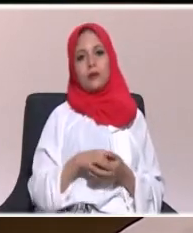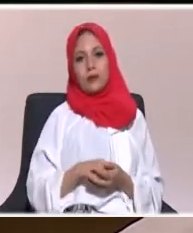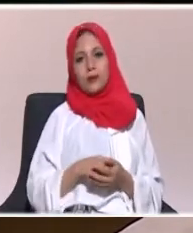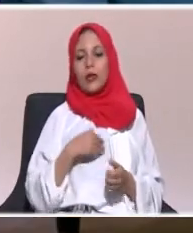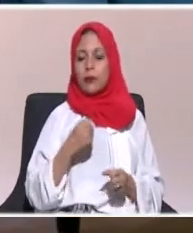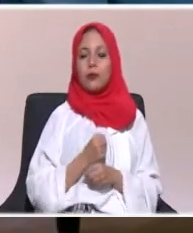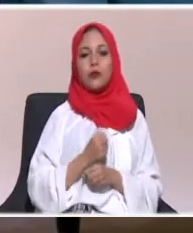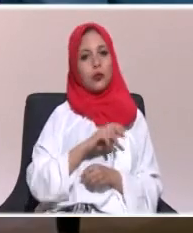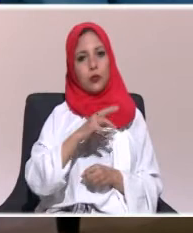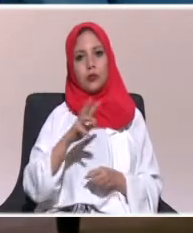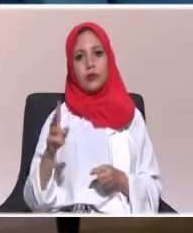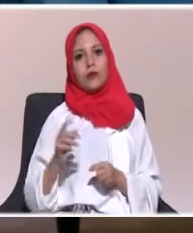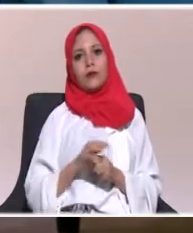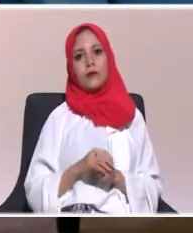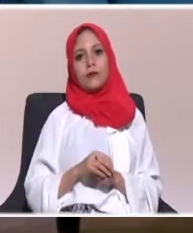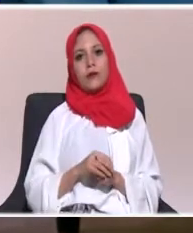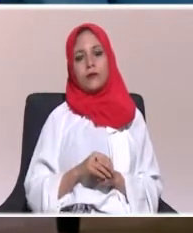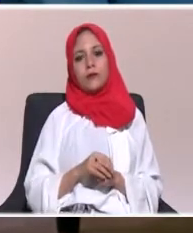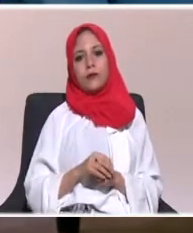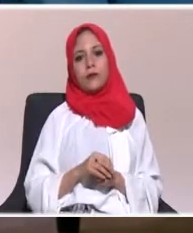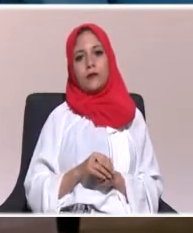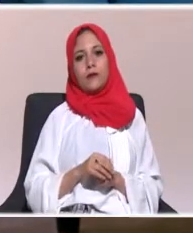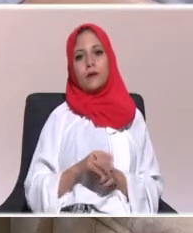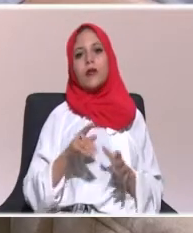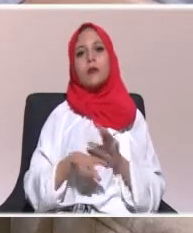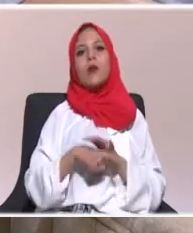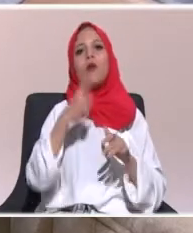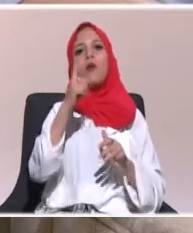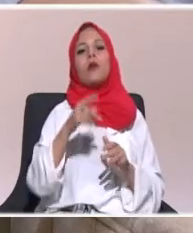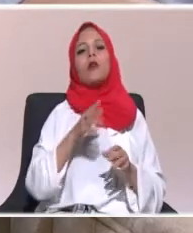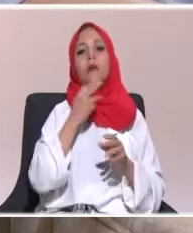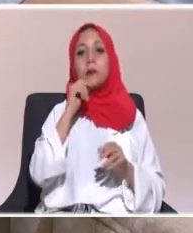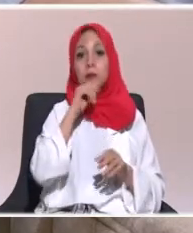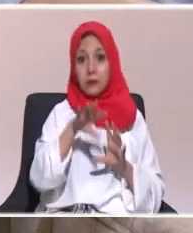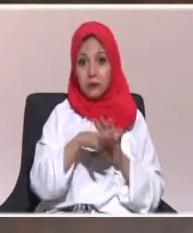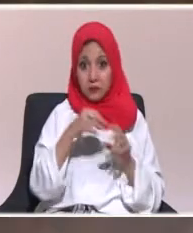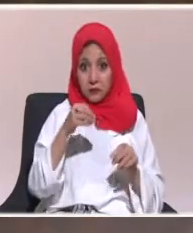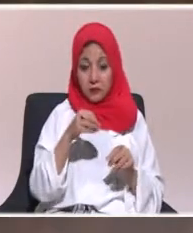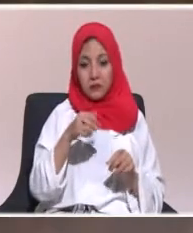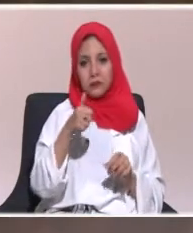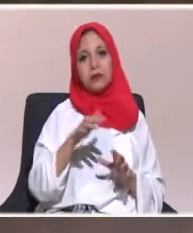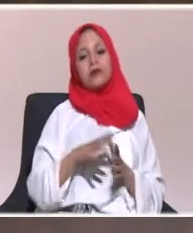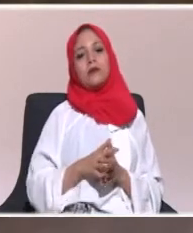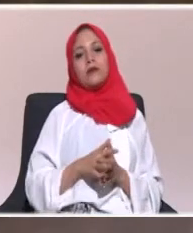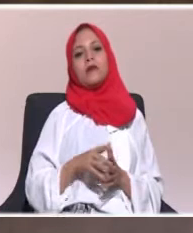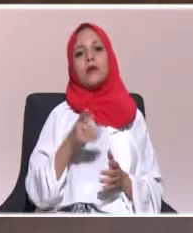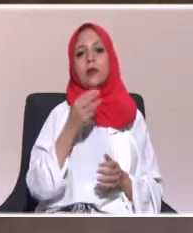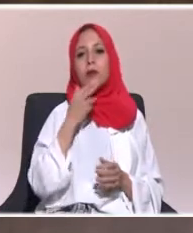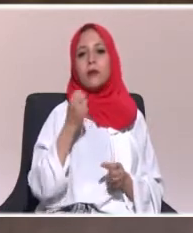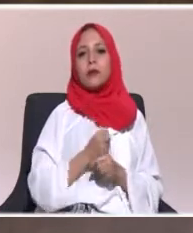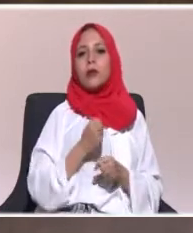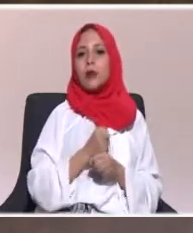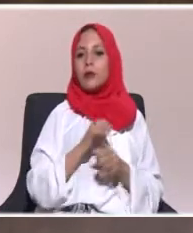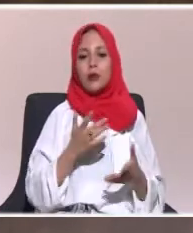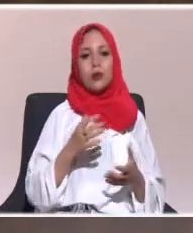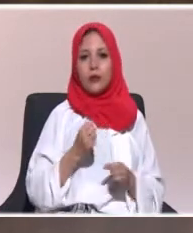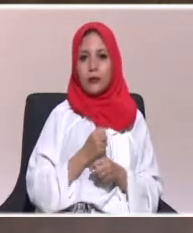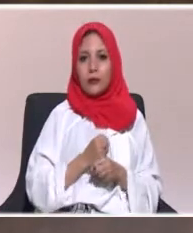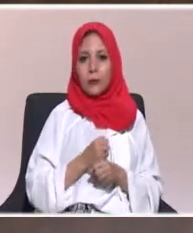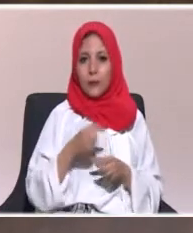فهم محدش يقدر ينسى شفيقه من اول حلقه لاخر حلقه. شخصيه محوريه يعني. وحضرتك يعني ومحمد يسري شفتي اداؤه كان جميل ازاي